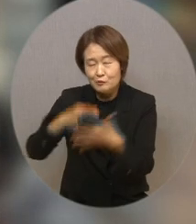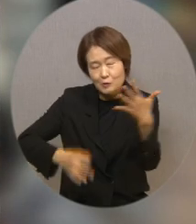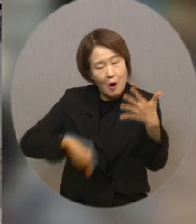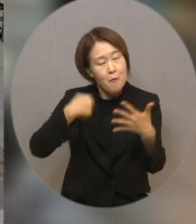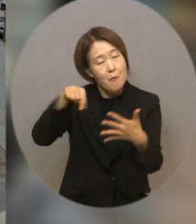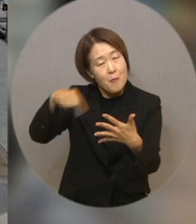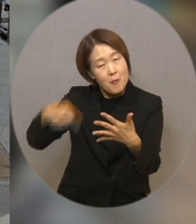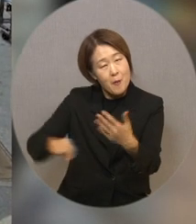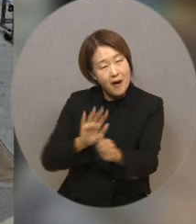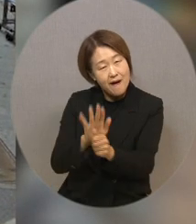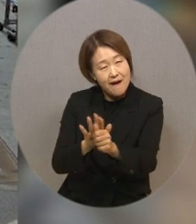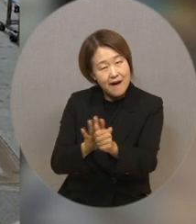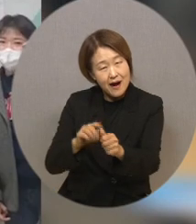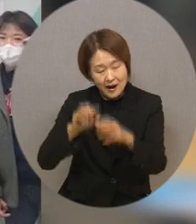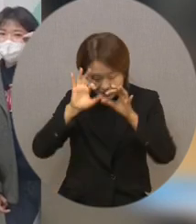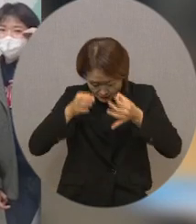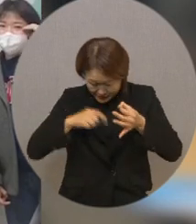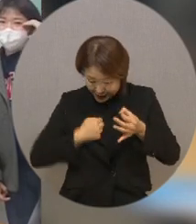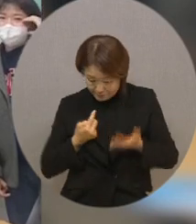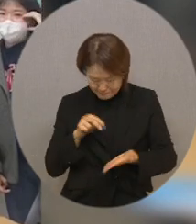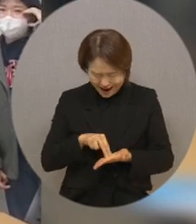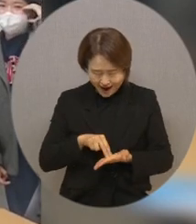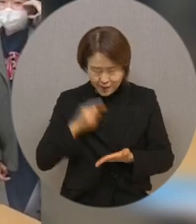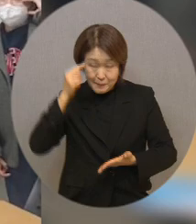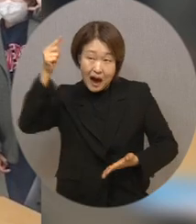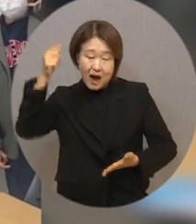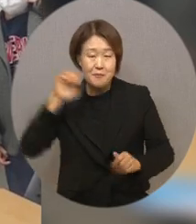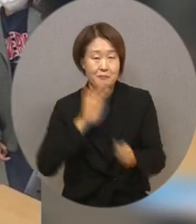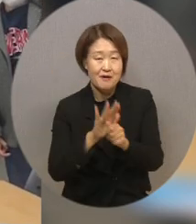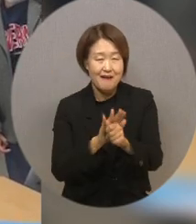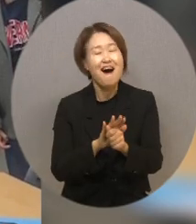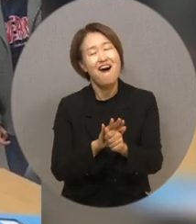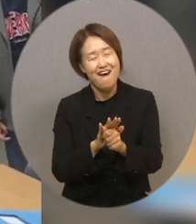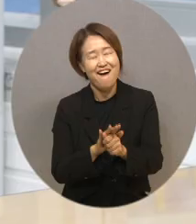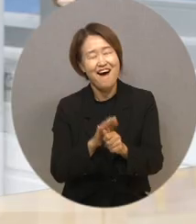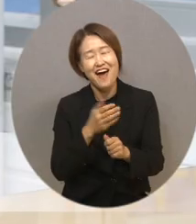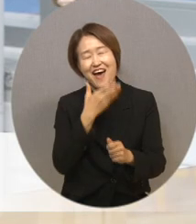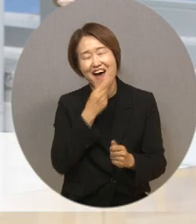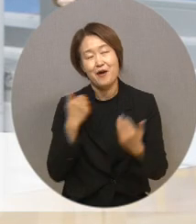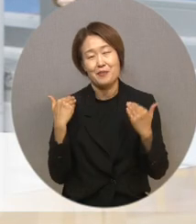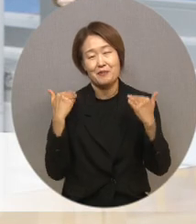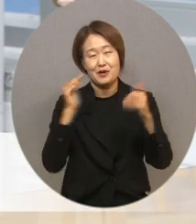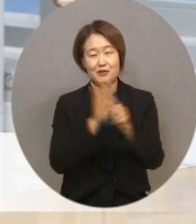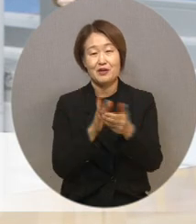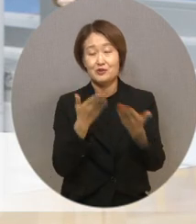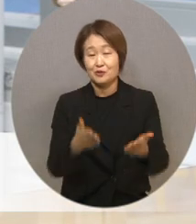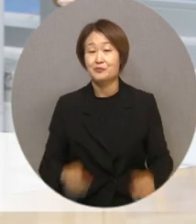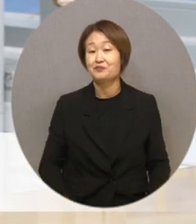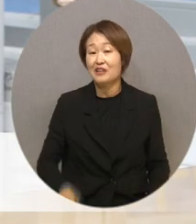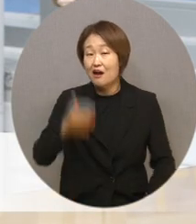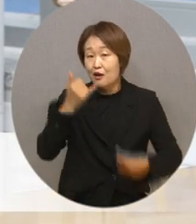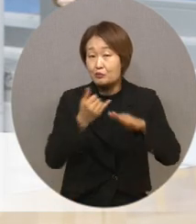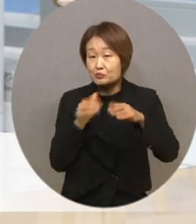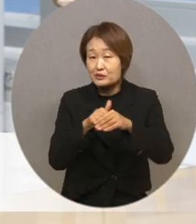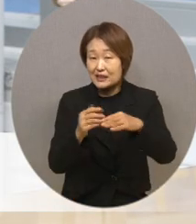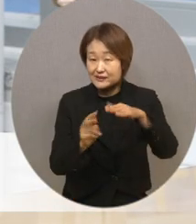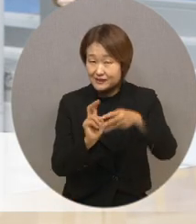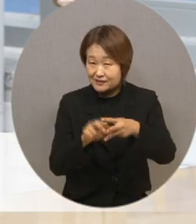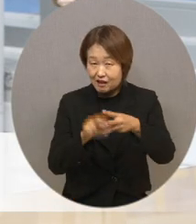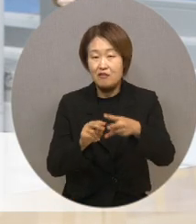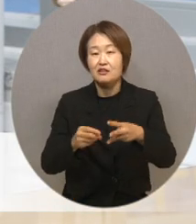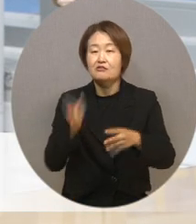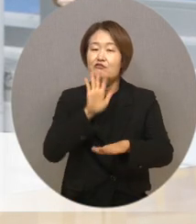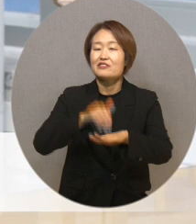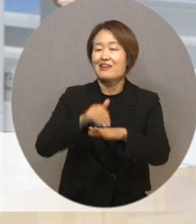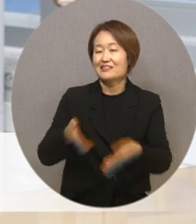지역 청소년의 자기 개발과 행복한 성장을 지원하고 있습니다. 목포시 청소년문화센터는 청소년